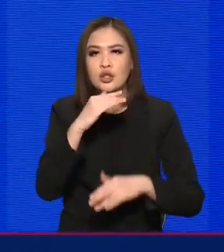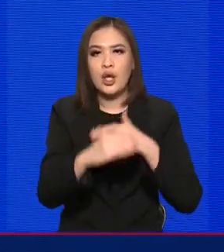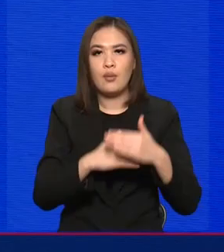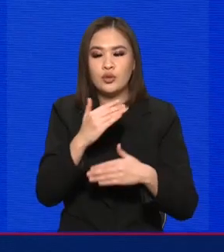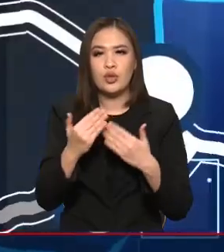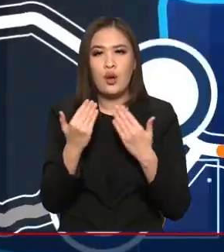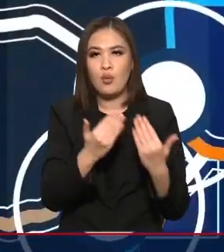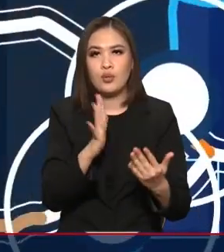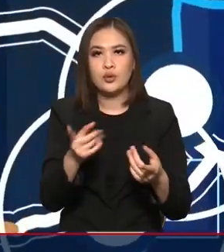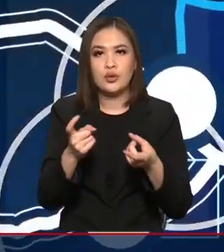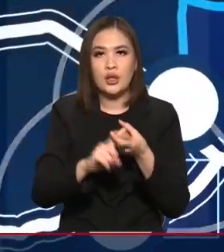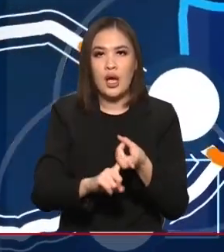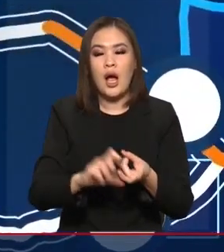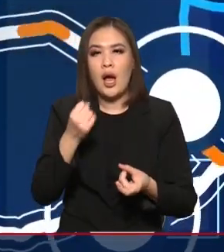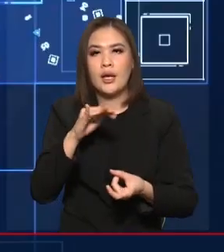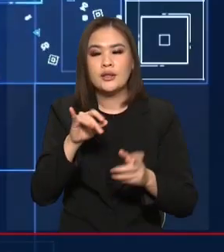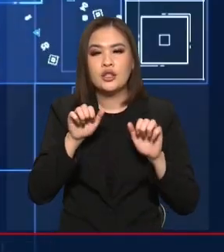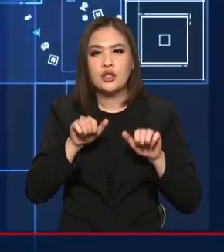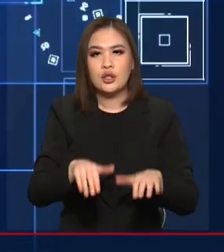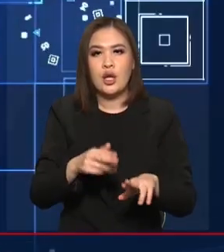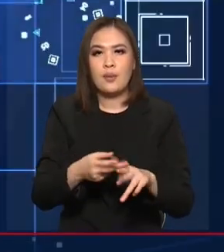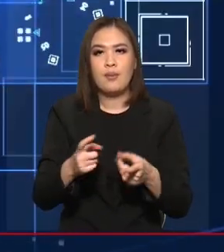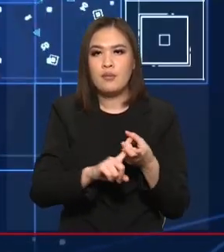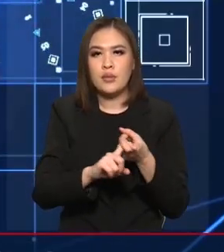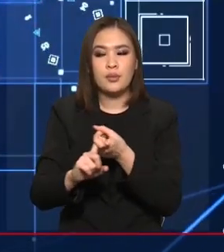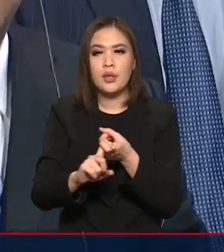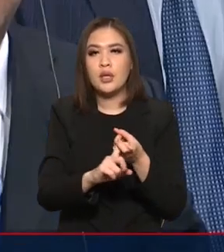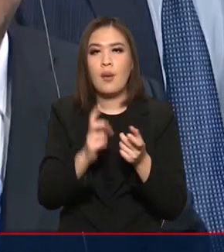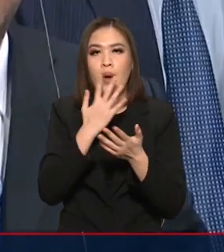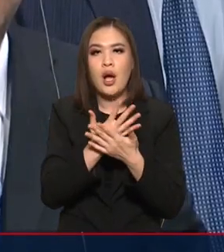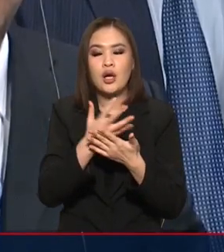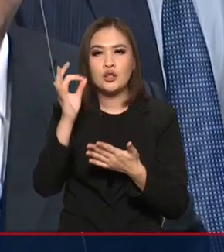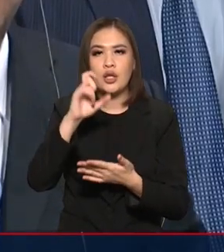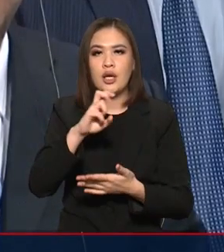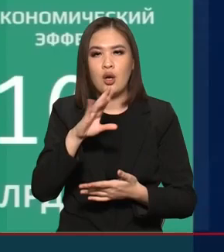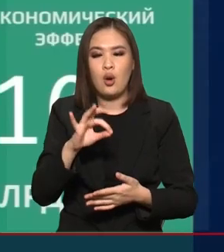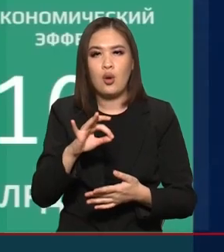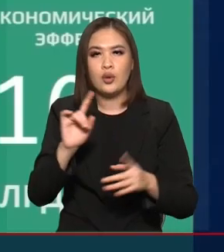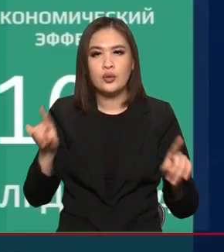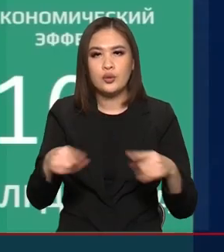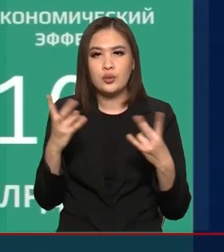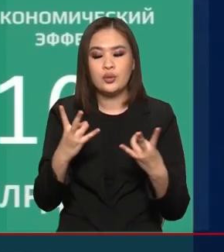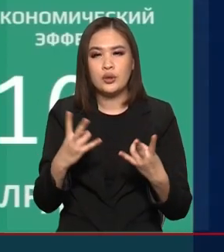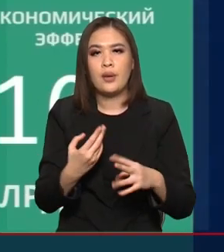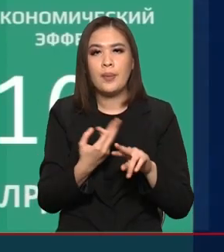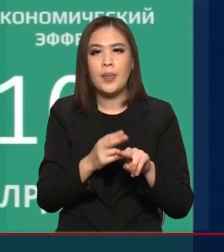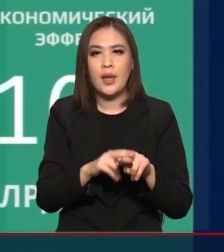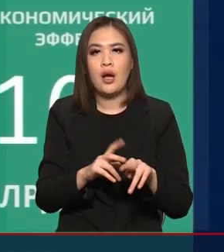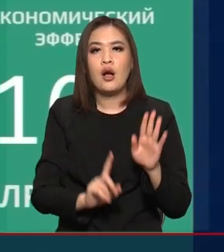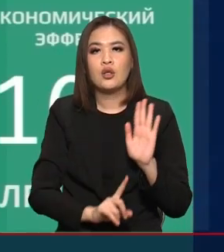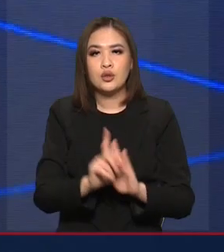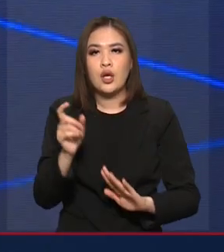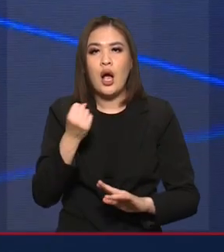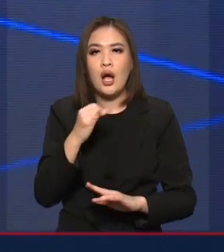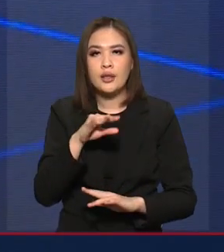серпін береді. IT шешімдер ретсіз енгізілмей бір-бірін толықтырып, бір тұтас экожүйе қалыптасуы шарт. Ол жағынан жолымыз болды. Біздегі